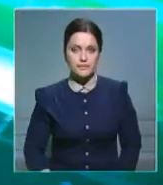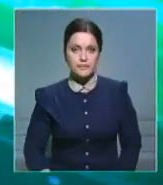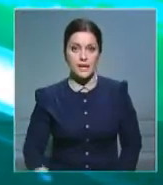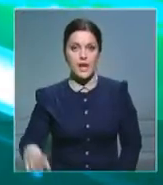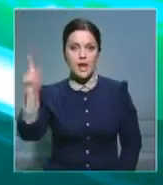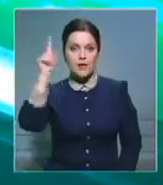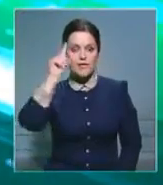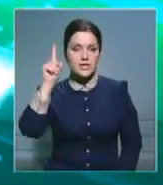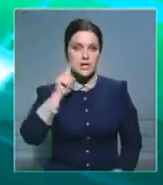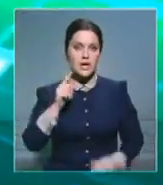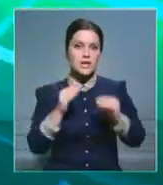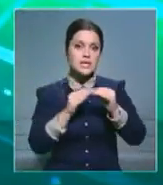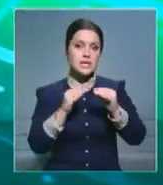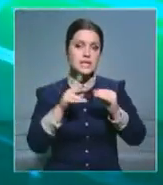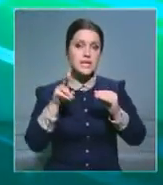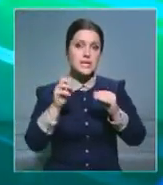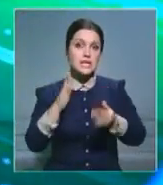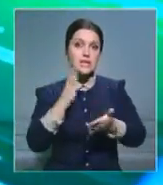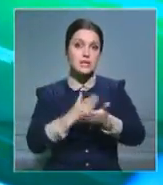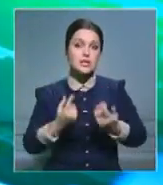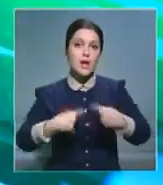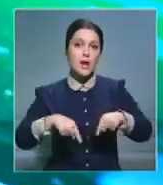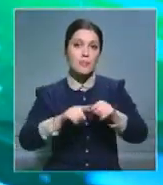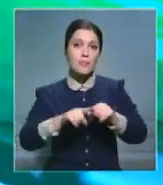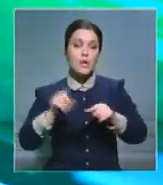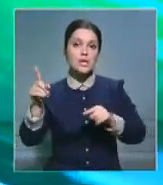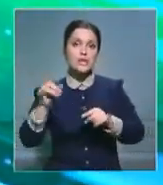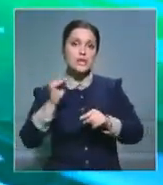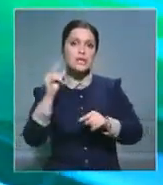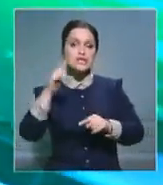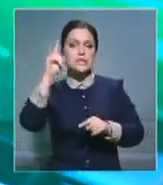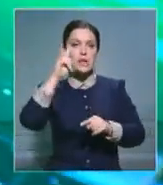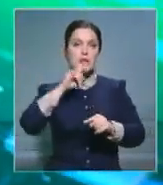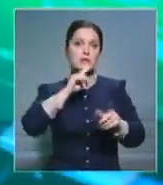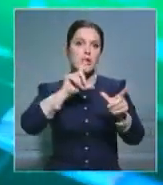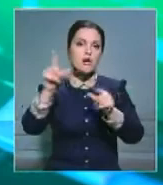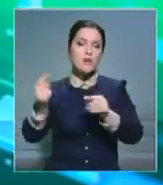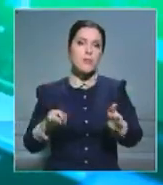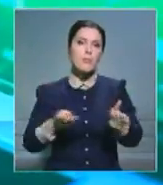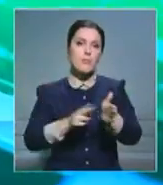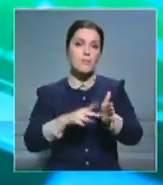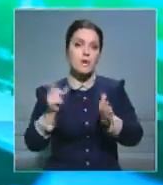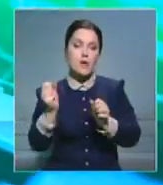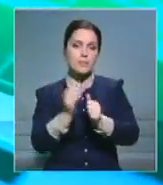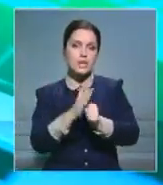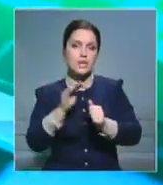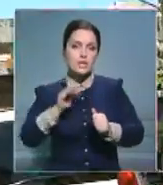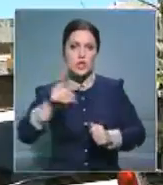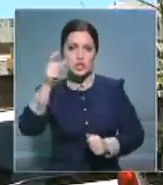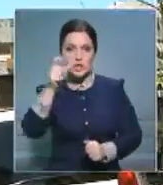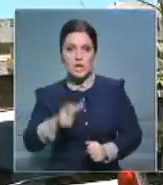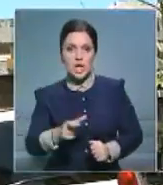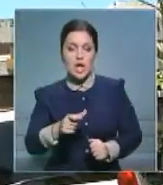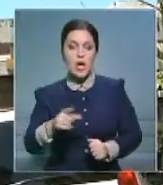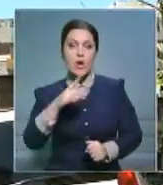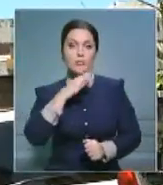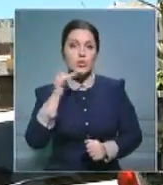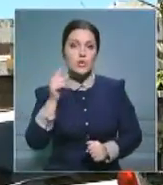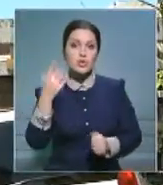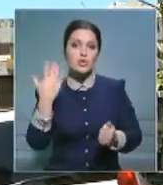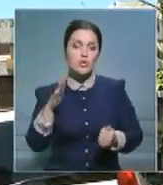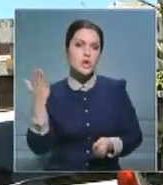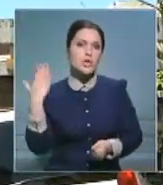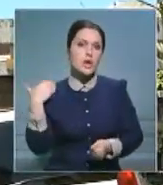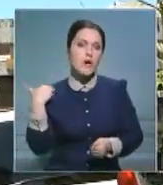В Израиле уже более 10 лет существует объединение выходцев из Казахстана. В него входят около 15 тысяч человек. Несмотря на то, что